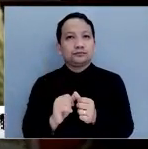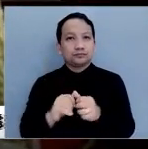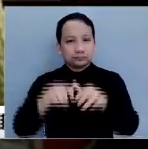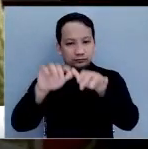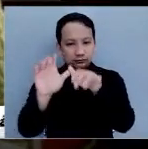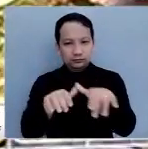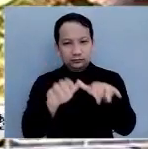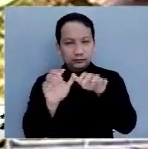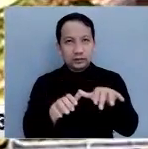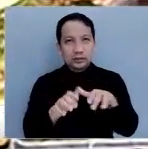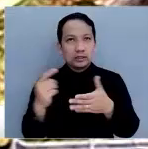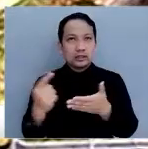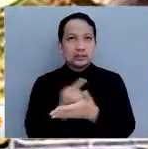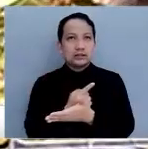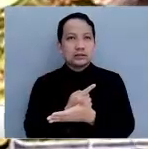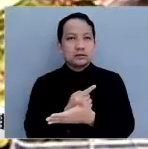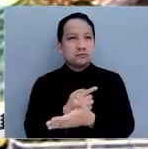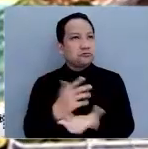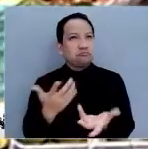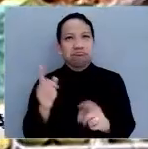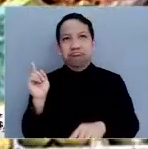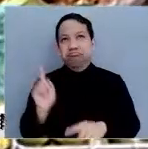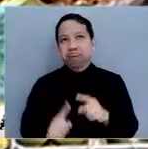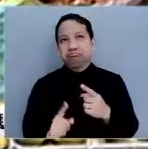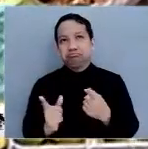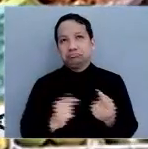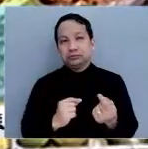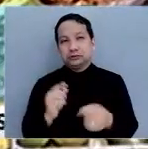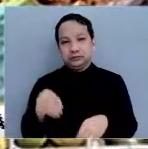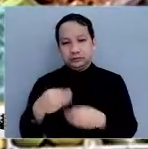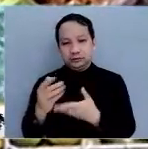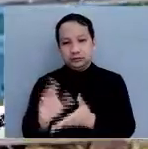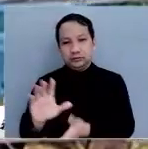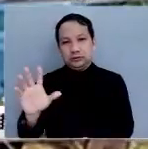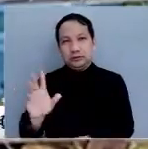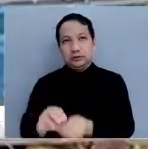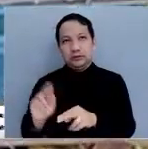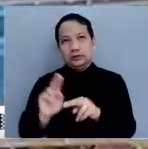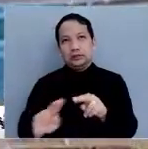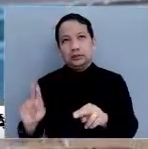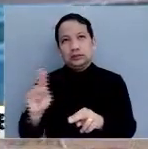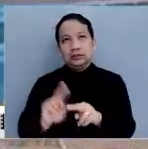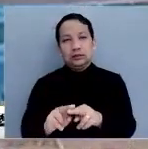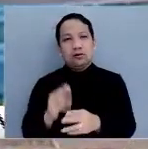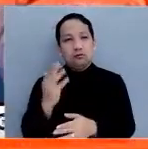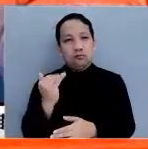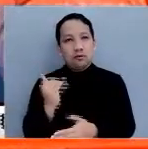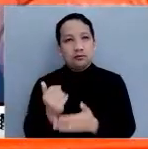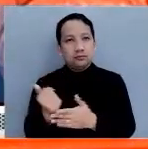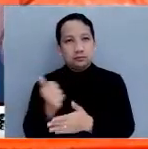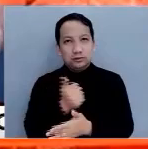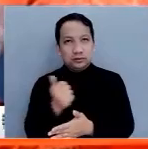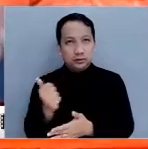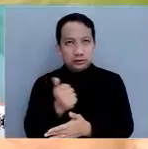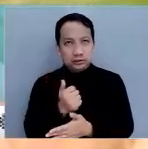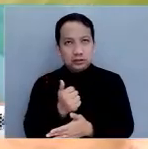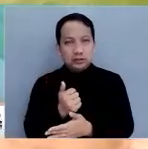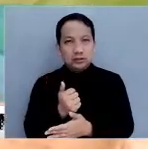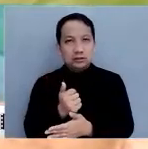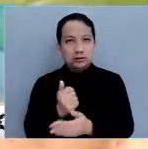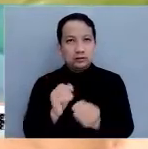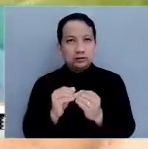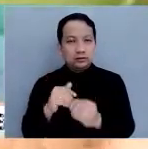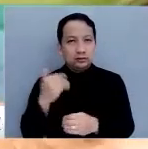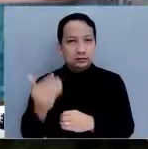nitong nagdaang mga linggo. No choice raw sila kundi ipasan sa mga mamimili ang dagdag gastos dahil din sa transportasyon. Lalo na